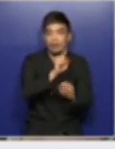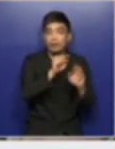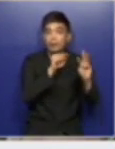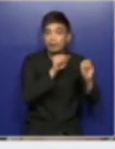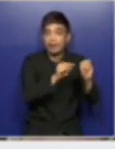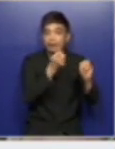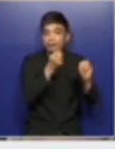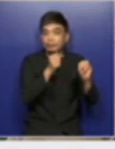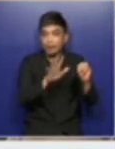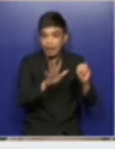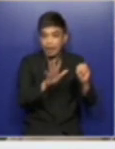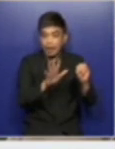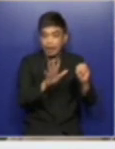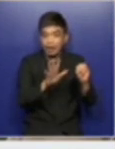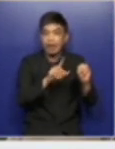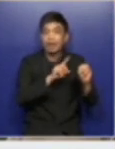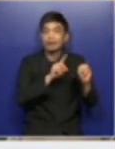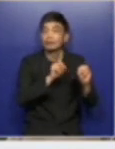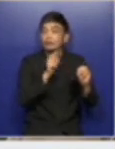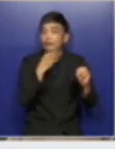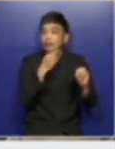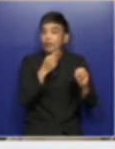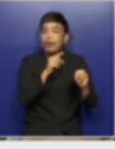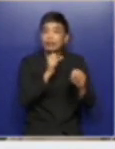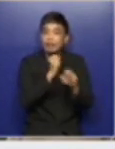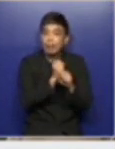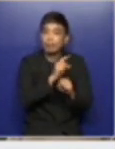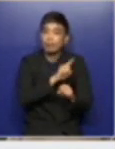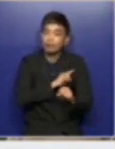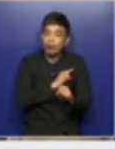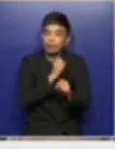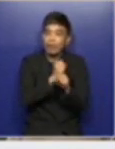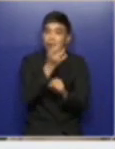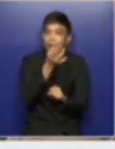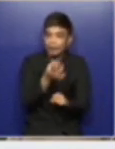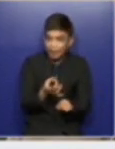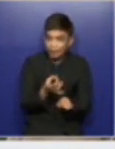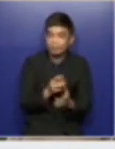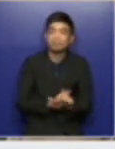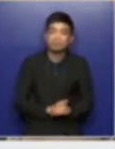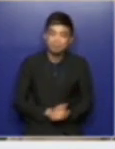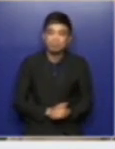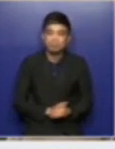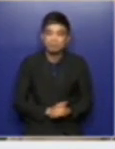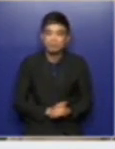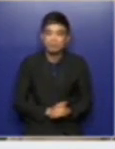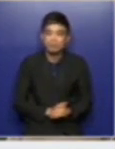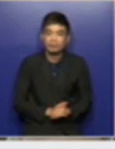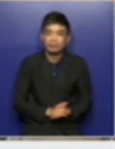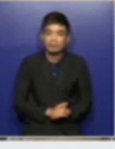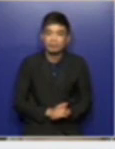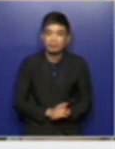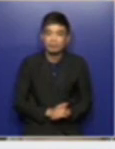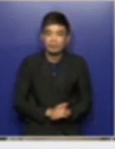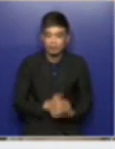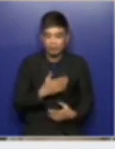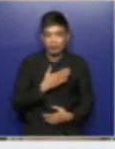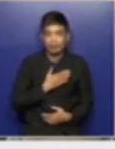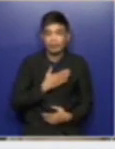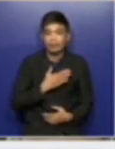ว่าด้วยบทบาทหน้าที่ของสำนักงานของท่านด้วยความเคารพท่านประธานครับผมมีประเด็น